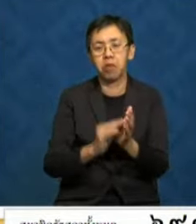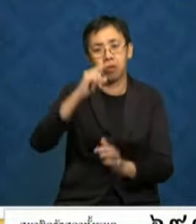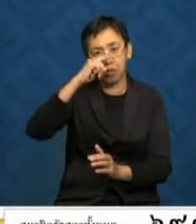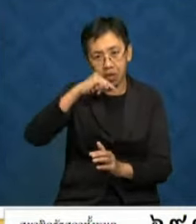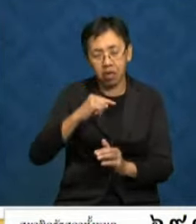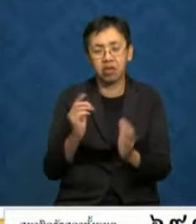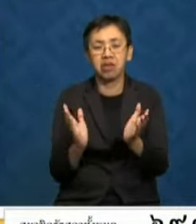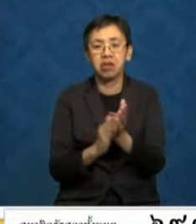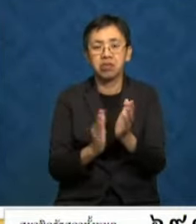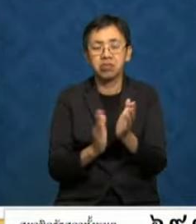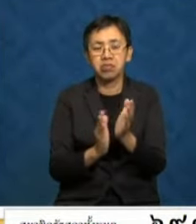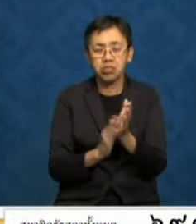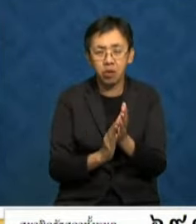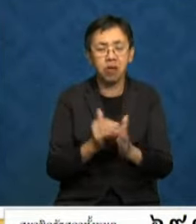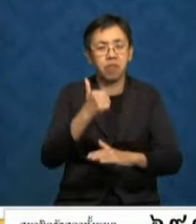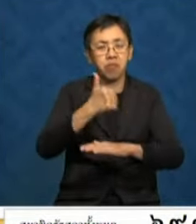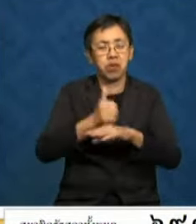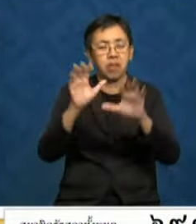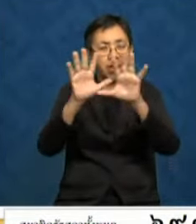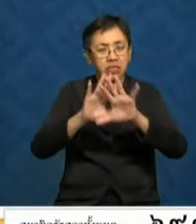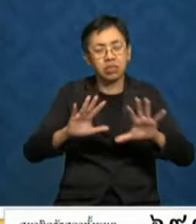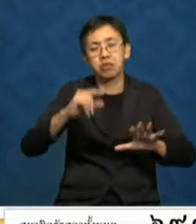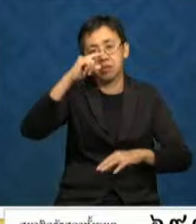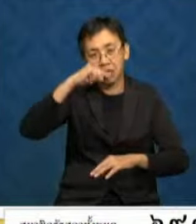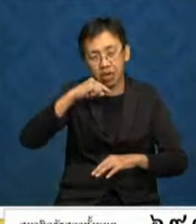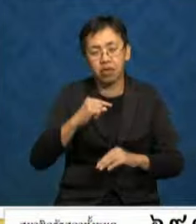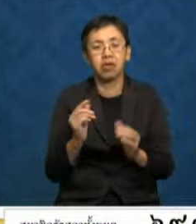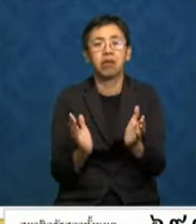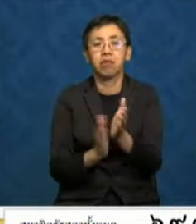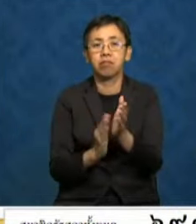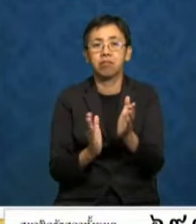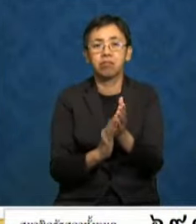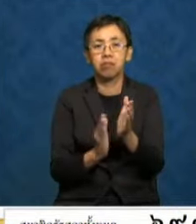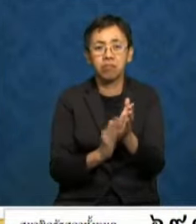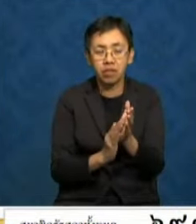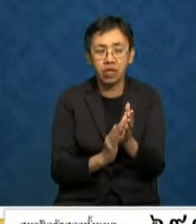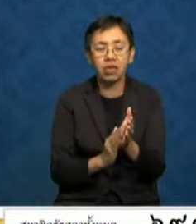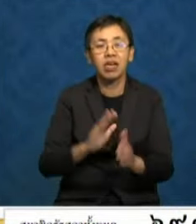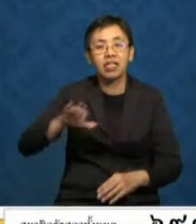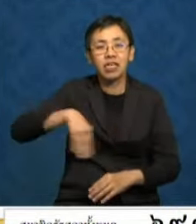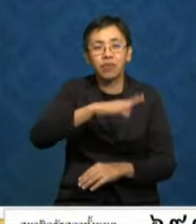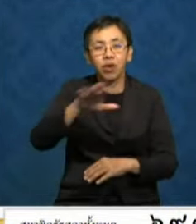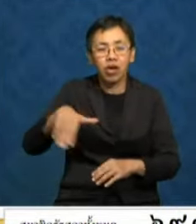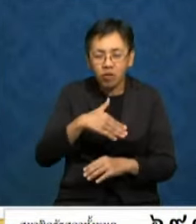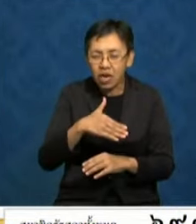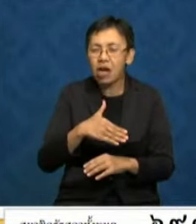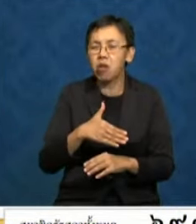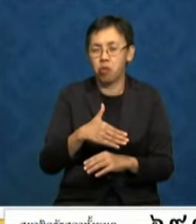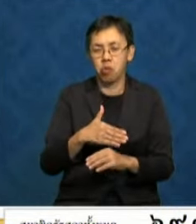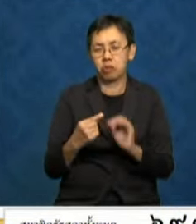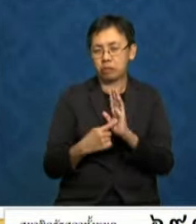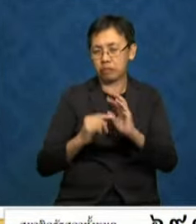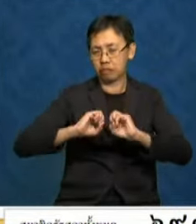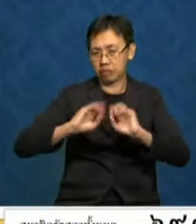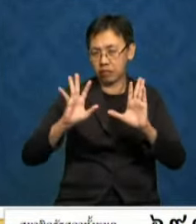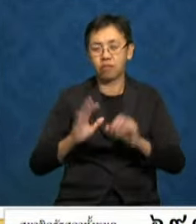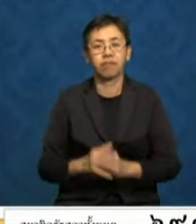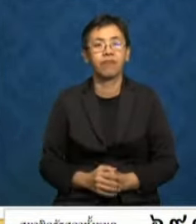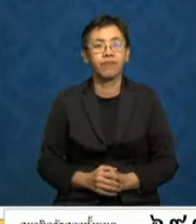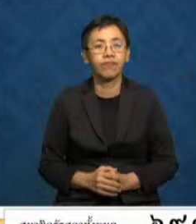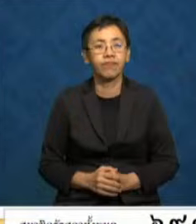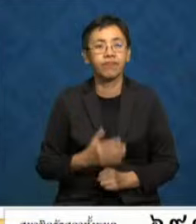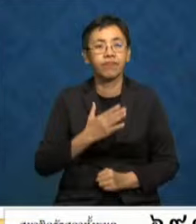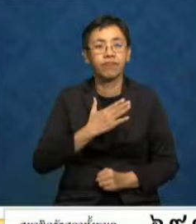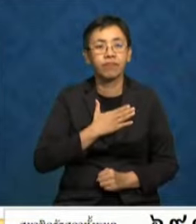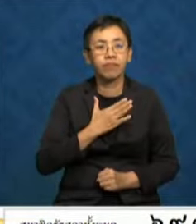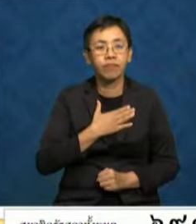ชื่นชมความเป็นผู้นำในอาเซียนของประเทศไทยชื่นชมในเรื่องของการที่เรามีจุดยืนที่ชัดเจนผมมีโอกาส